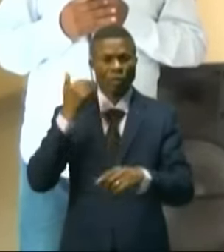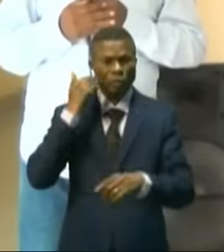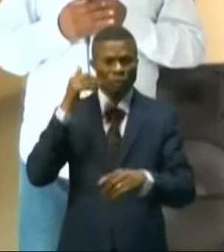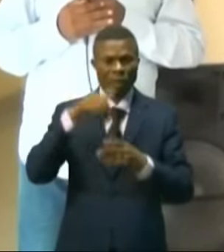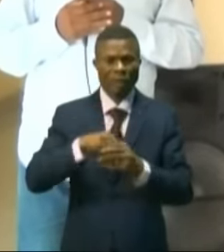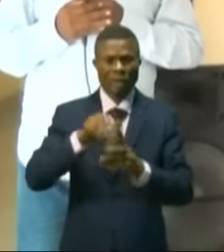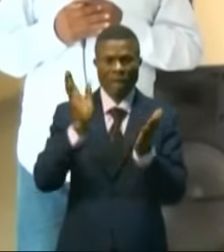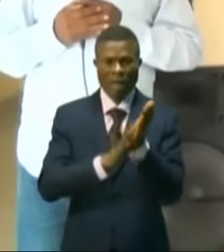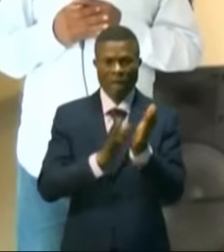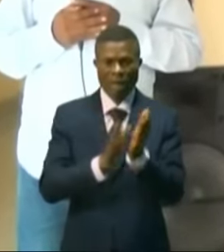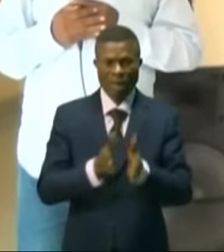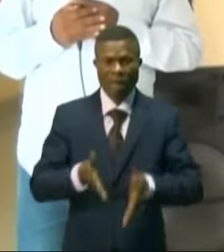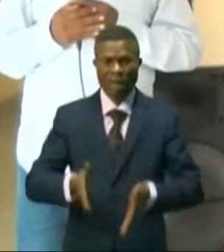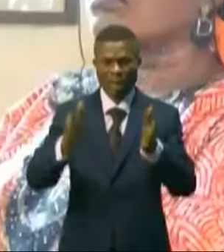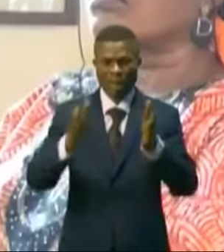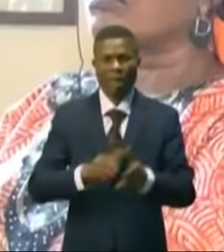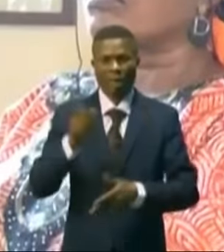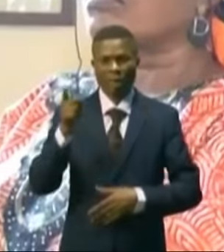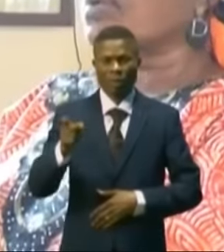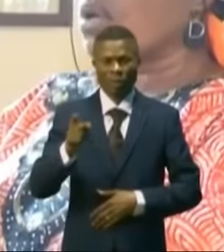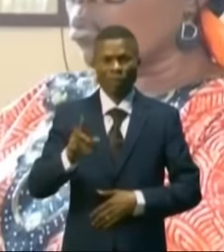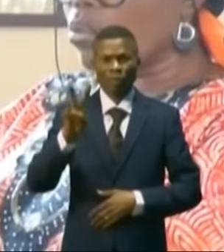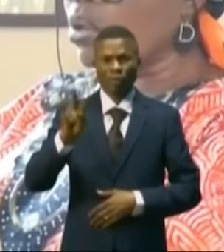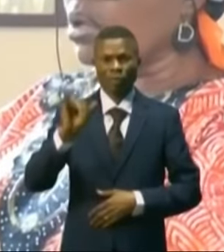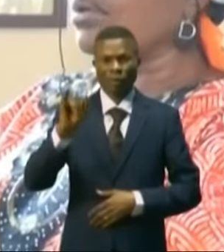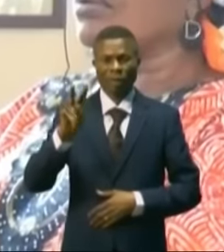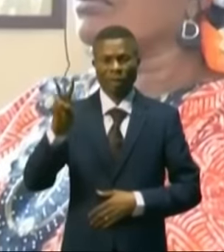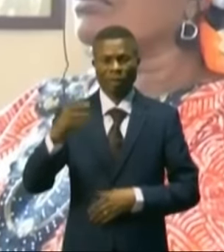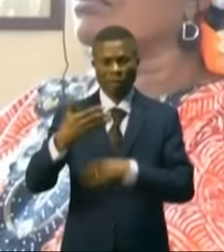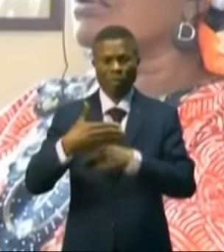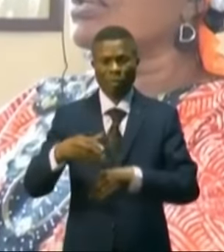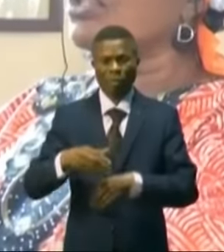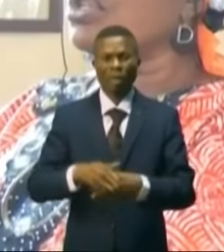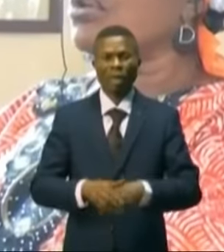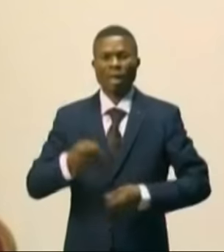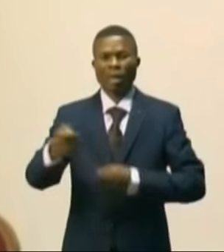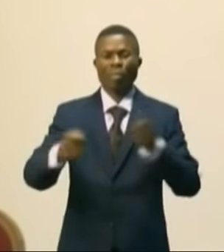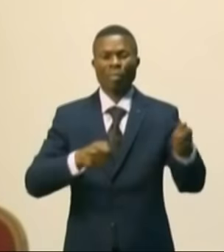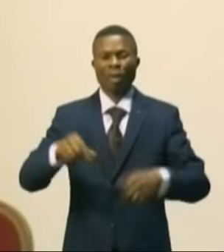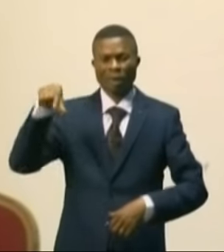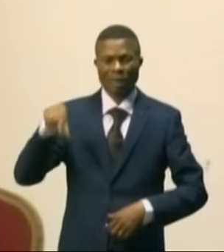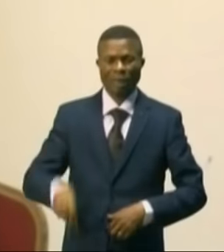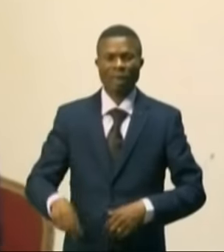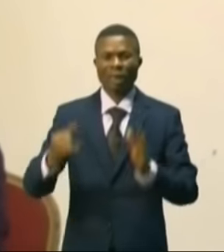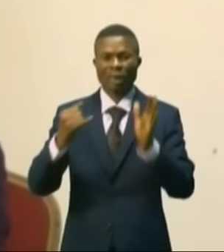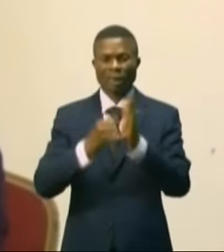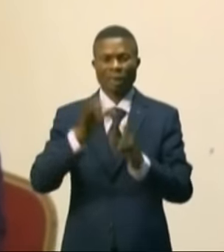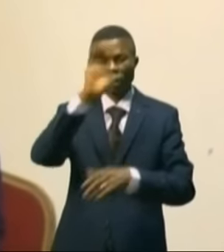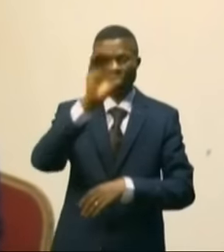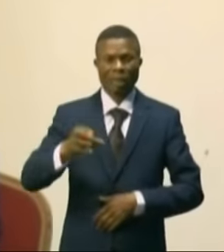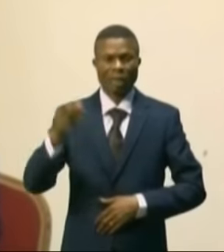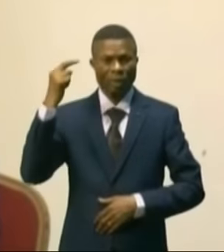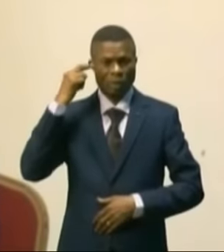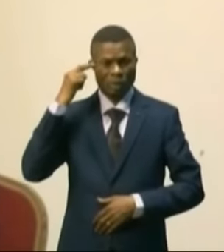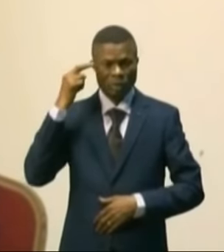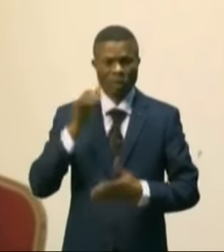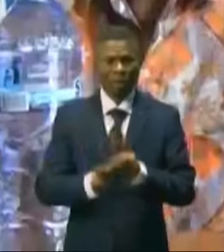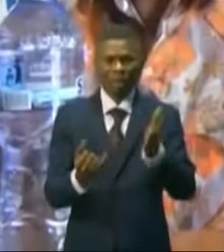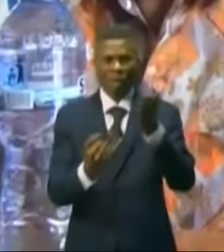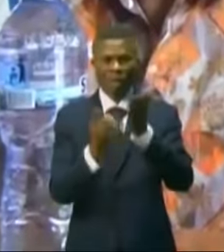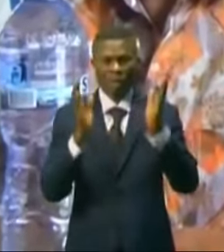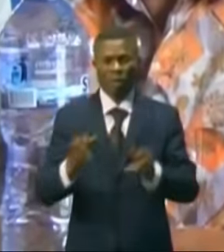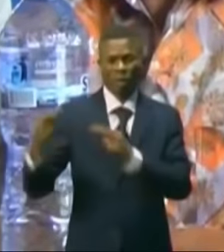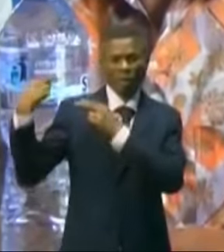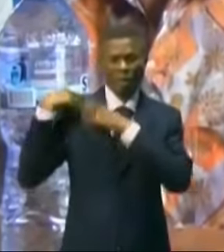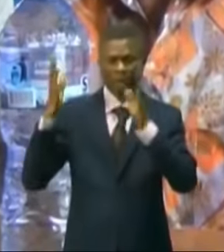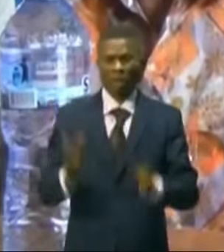Talamouka sur l'avenue Vivi, non loin du marché quartier 6 dans la commune d'Enjili. Ingénieur Gaylor Bondoki,